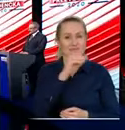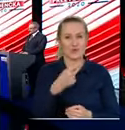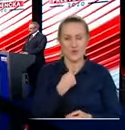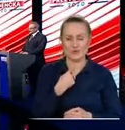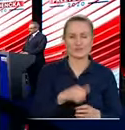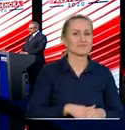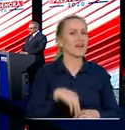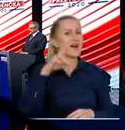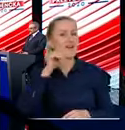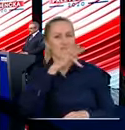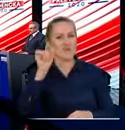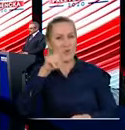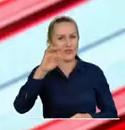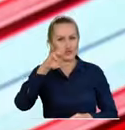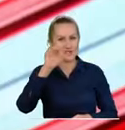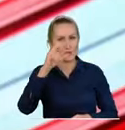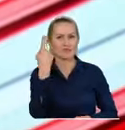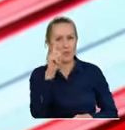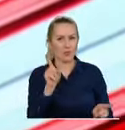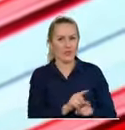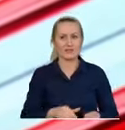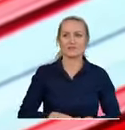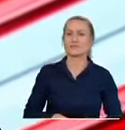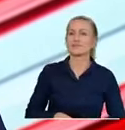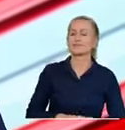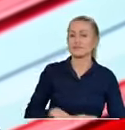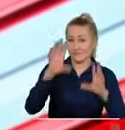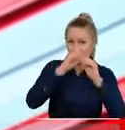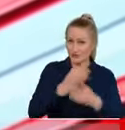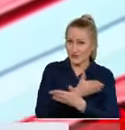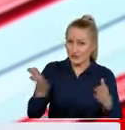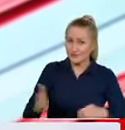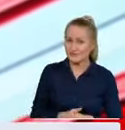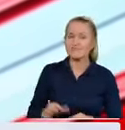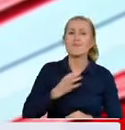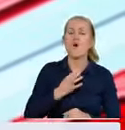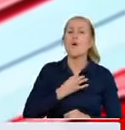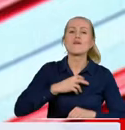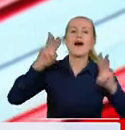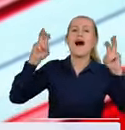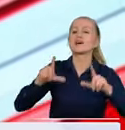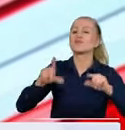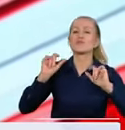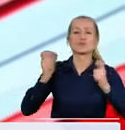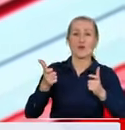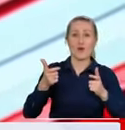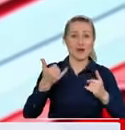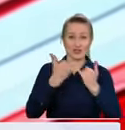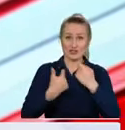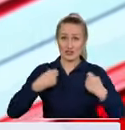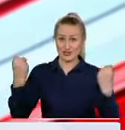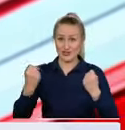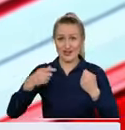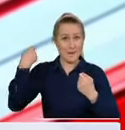bardzo. Rafał Trzaskowski, jedna minuta również. Szanowni państwo, moje hasło wyborcze to silny prezydent i wspólna